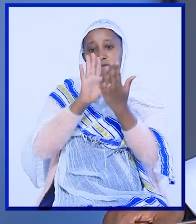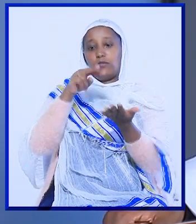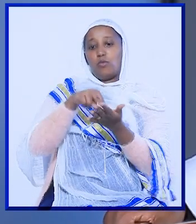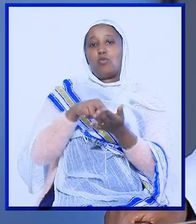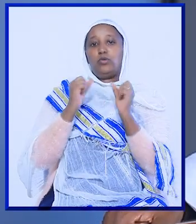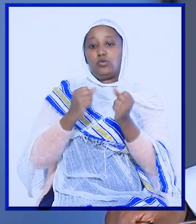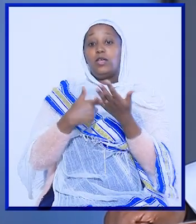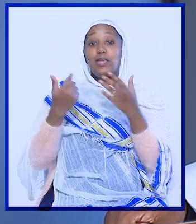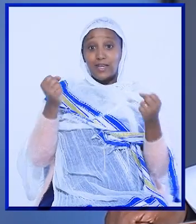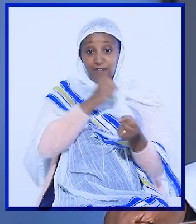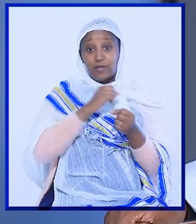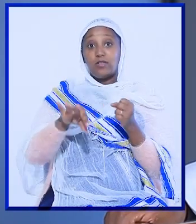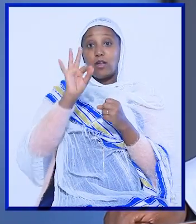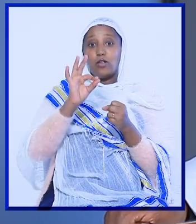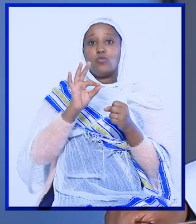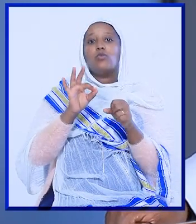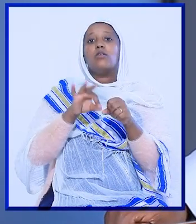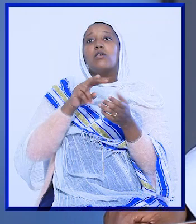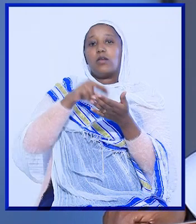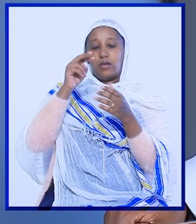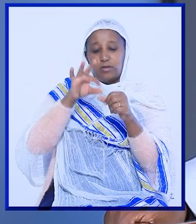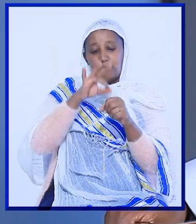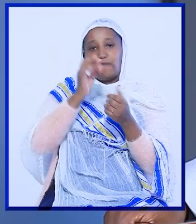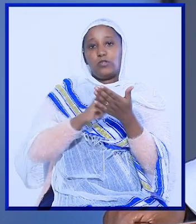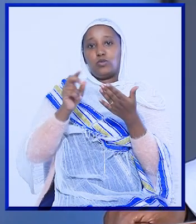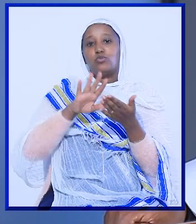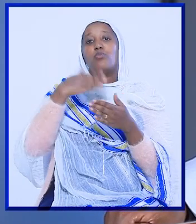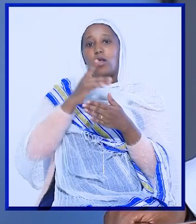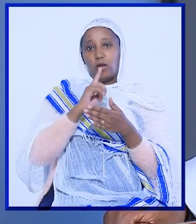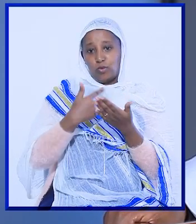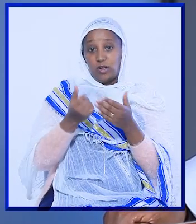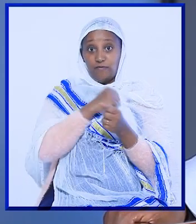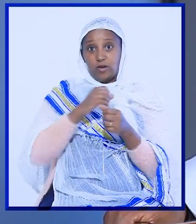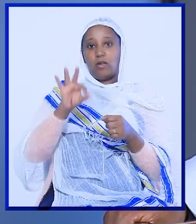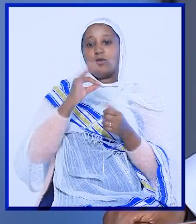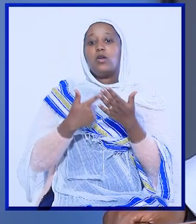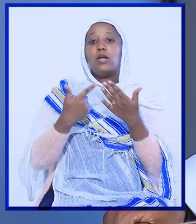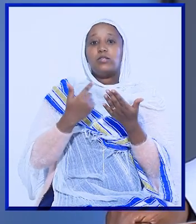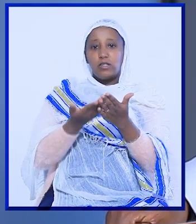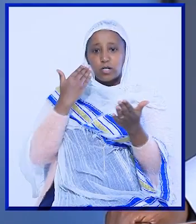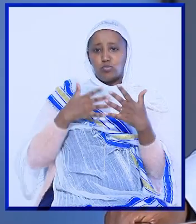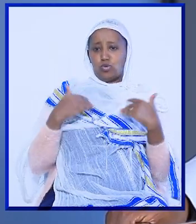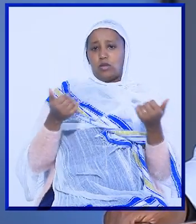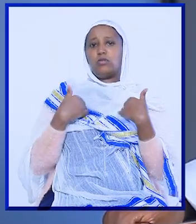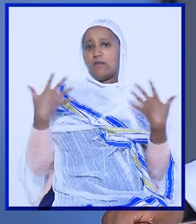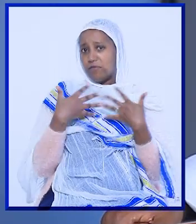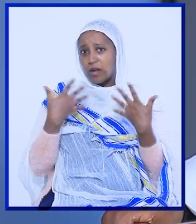አስችሎታል። የቅዱስ ጴጥሮስ ይሄ መንፈሳዊ ድፍረት የተገኘው ከርደተ መንፈስ ቅዱስ በኋላ ነው። ከዚህ አስቀድሞ ጎልማሳ ሳለ